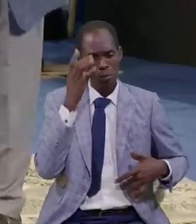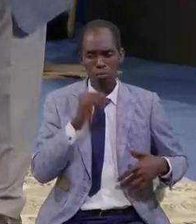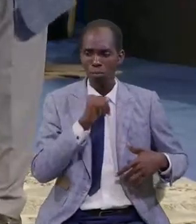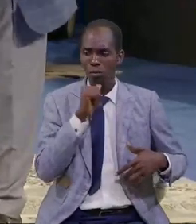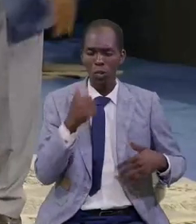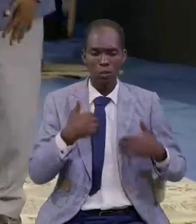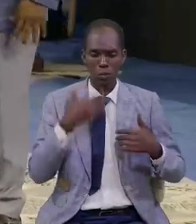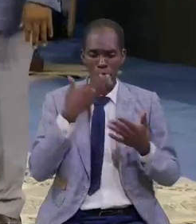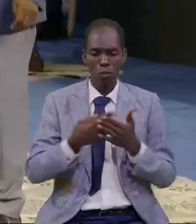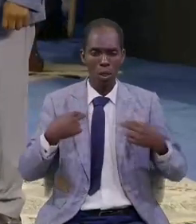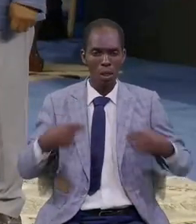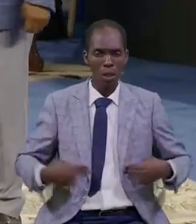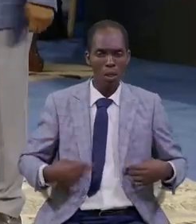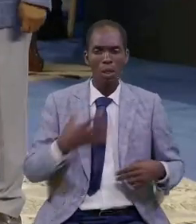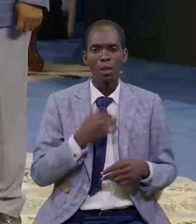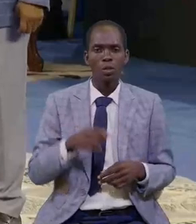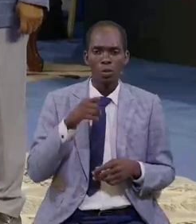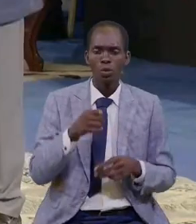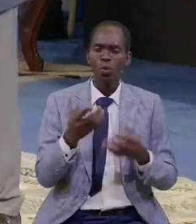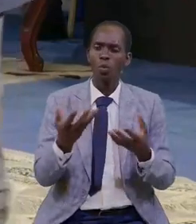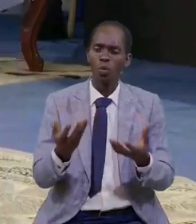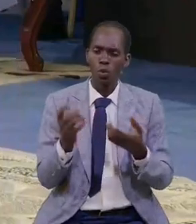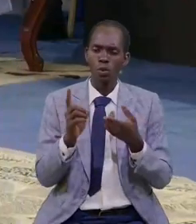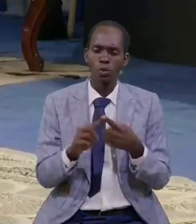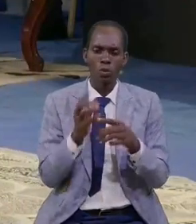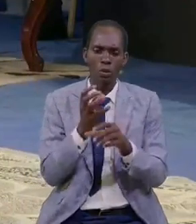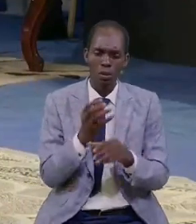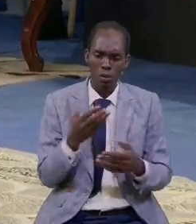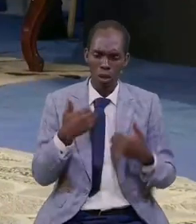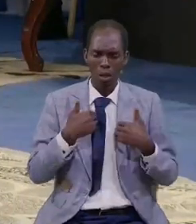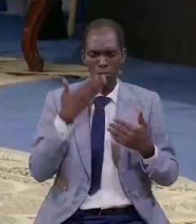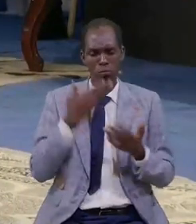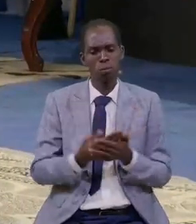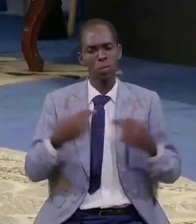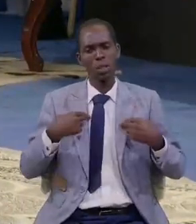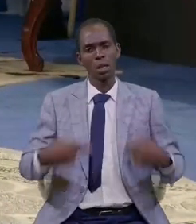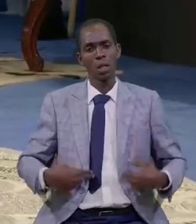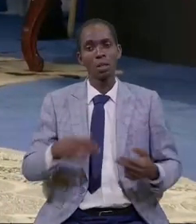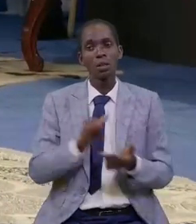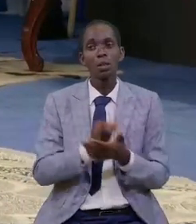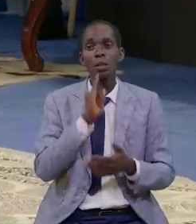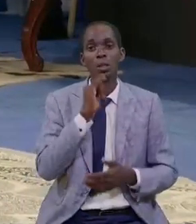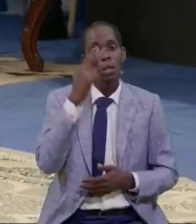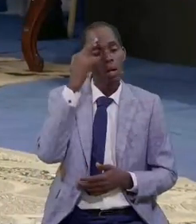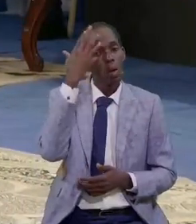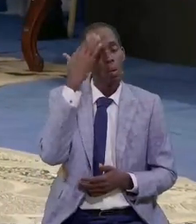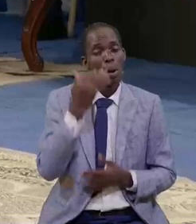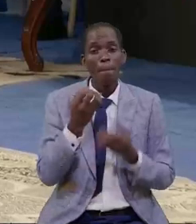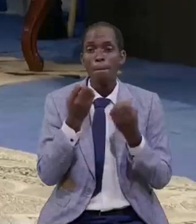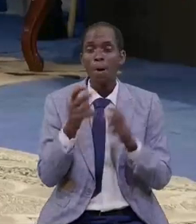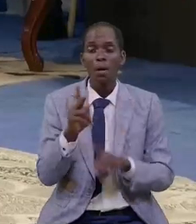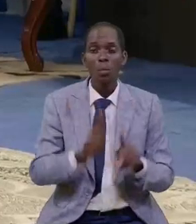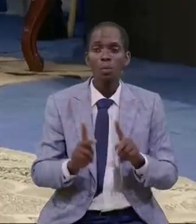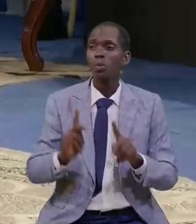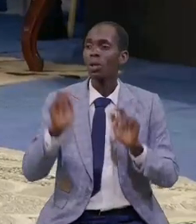bonne santé tu as soif je veux être bien portant voilà pourquoi les gens vont partout et